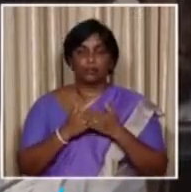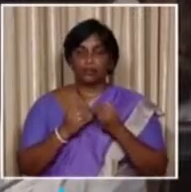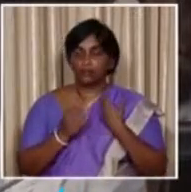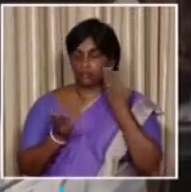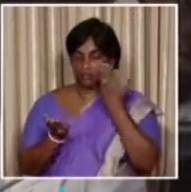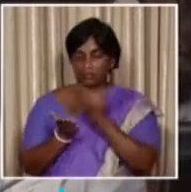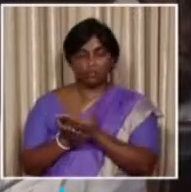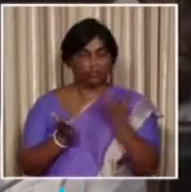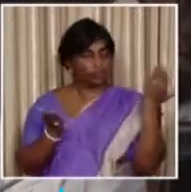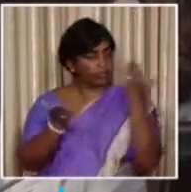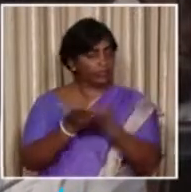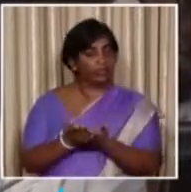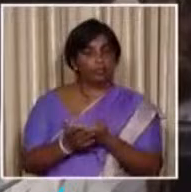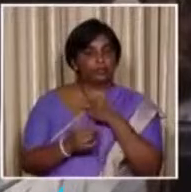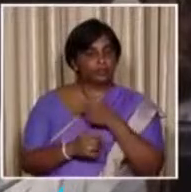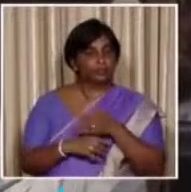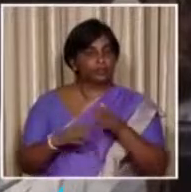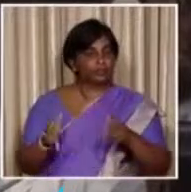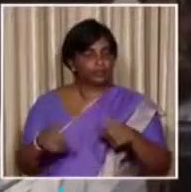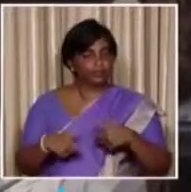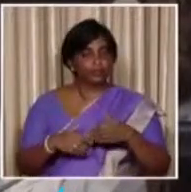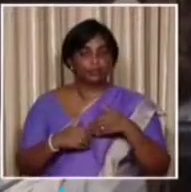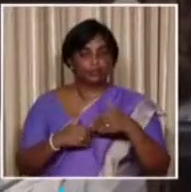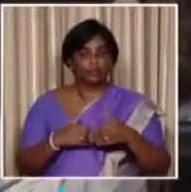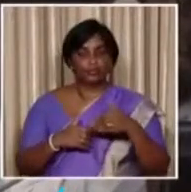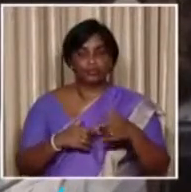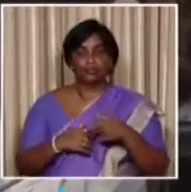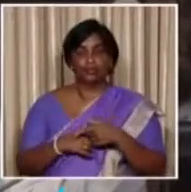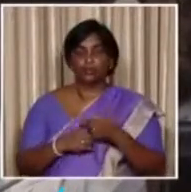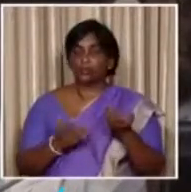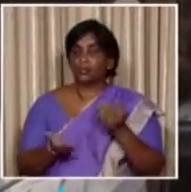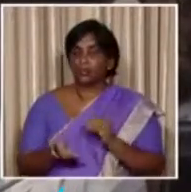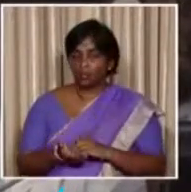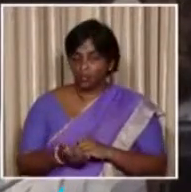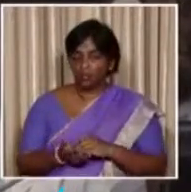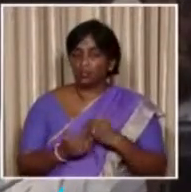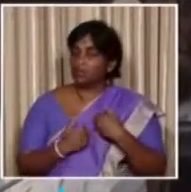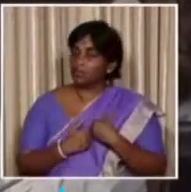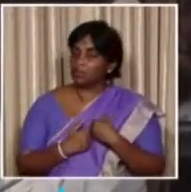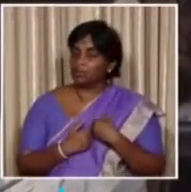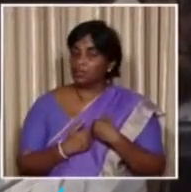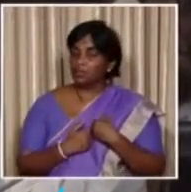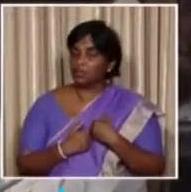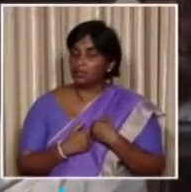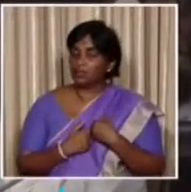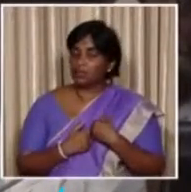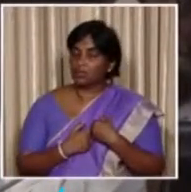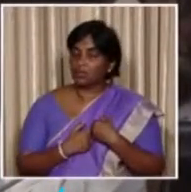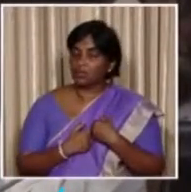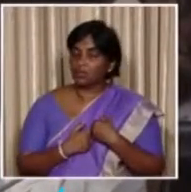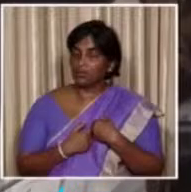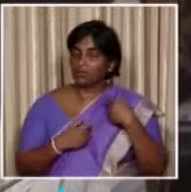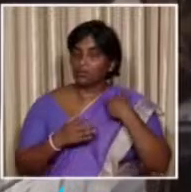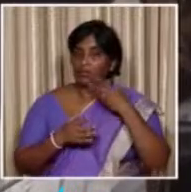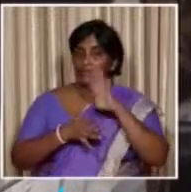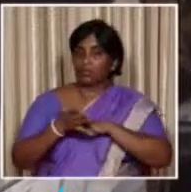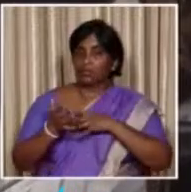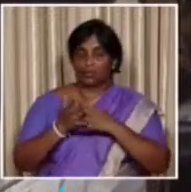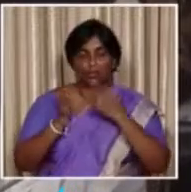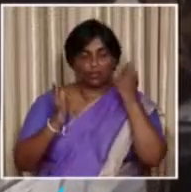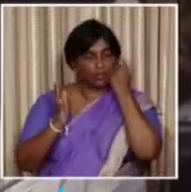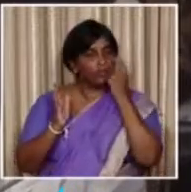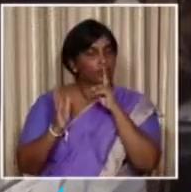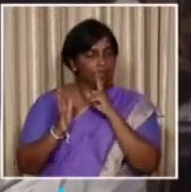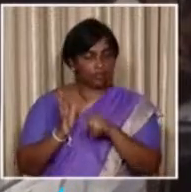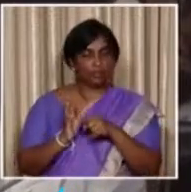අපි කලින්. මේවා තමයි තාමත් නැවතත් අපි අද නැවතත් මේ මේ අයවැය යෝජනා විදියට